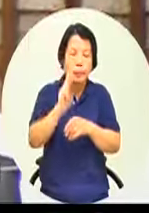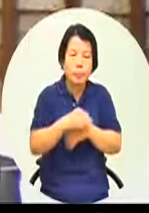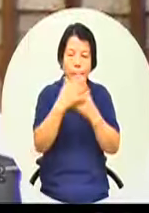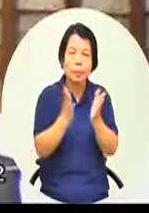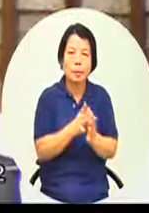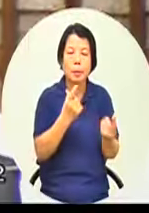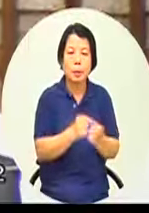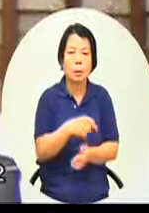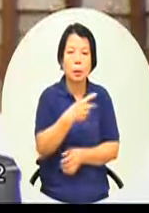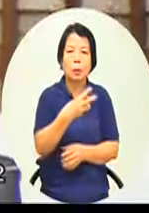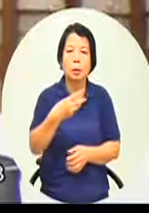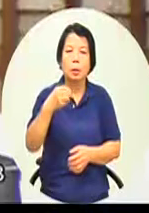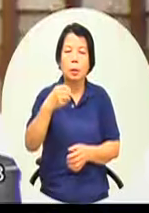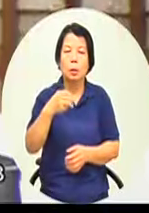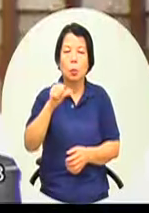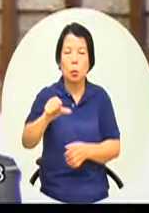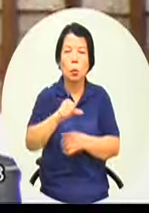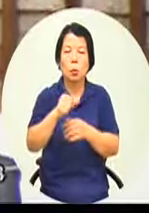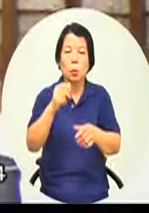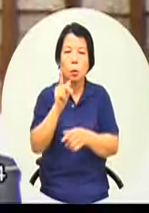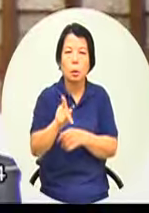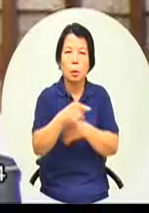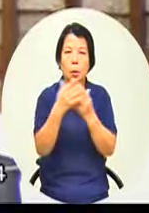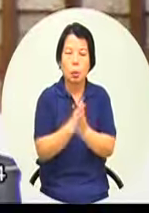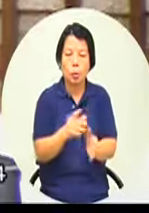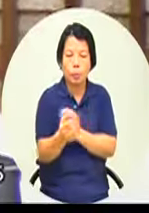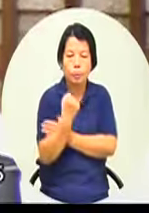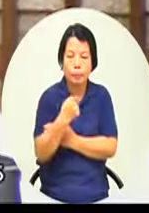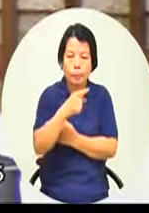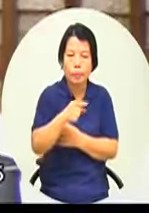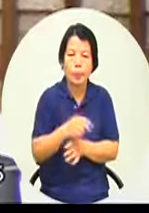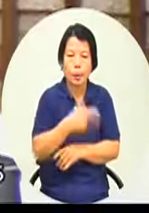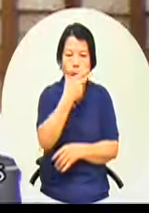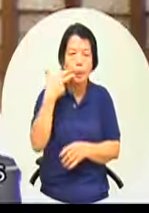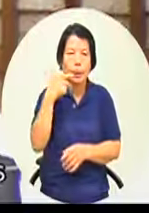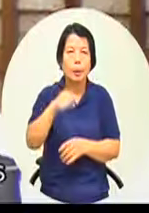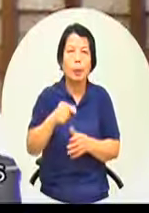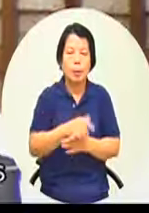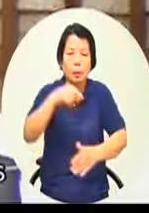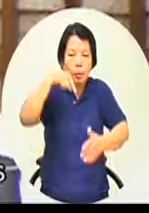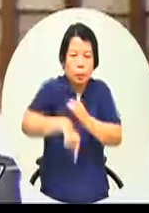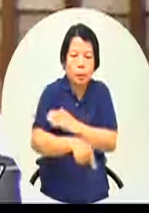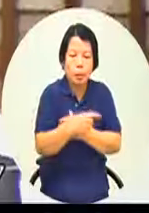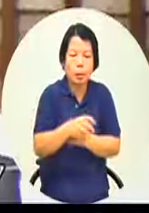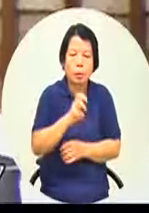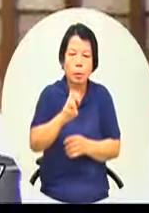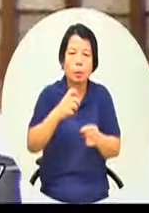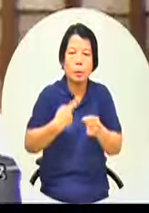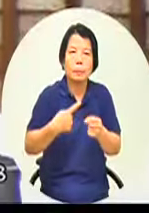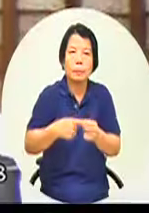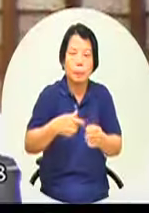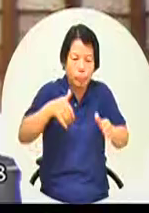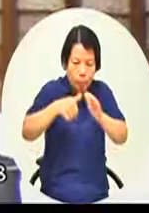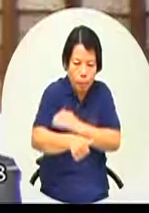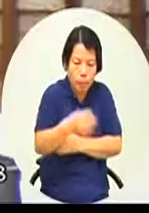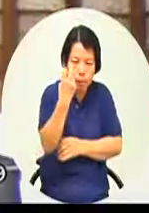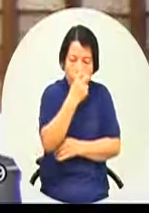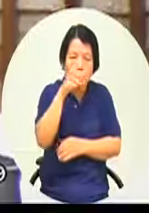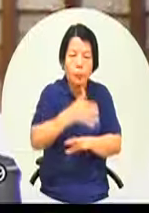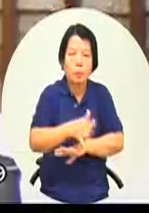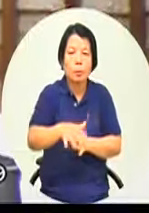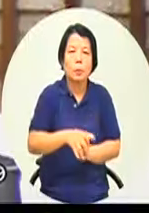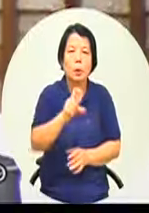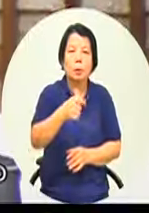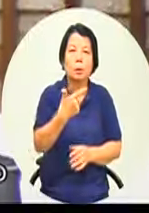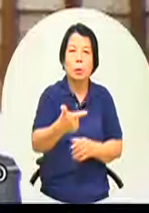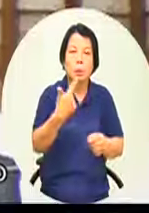程哈30米哈。我们的很认真的赖瑞龙立委深入到我们的30米地下，我们的16米的